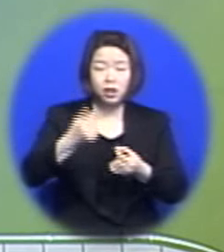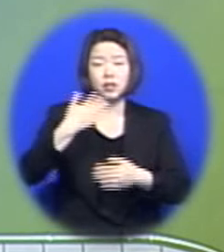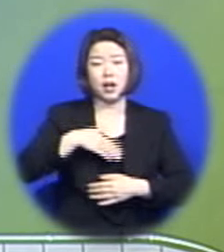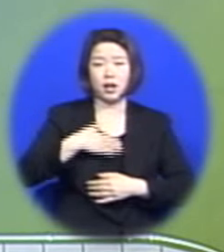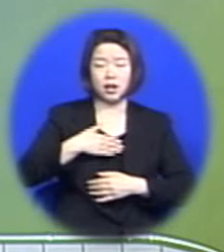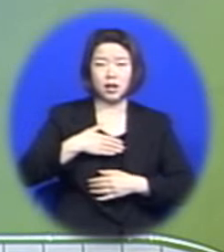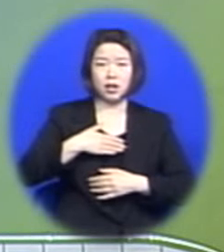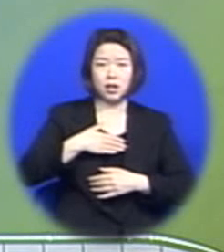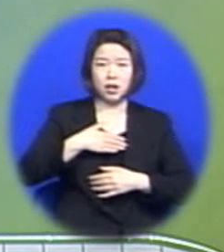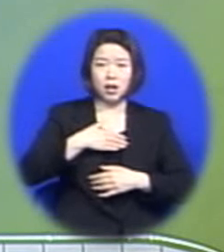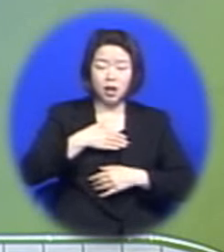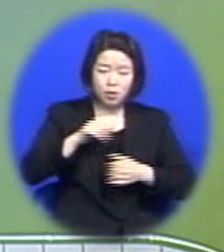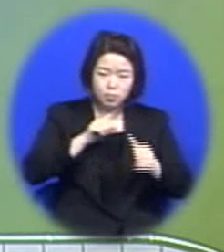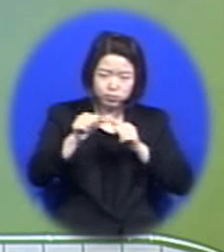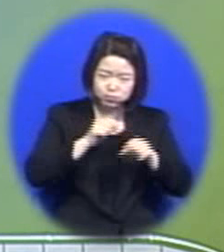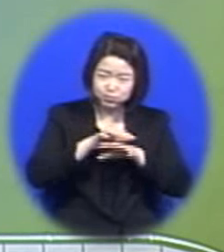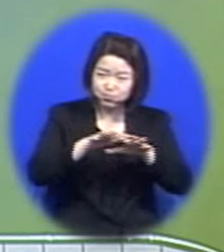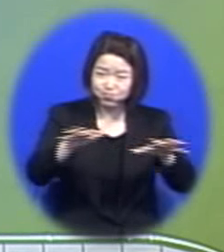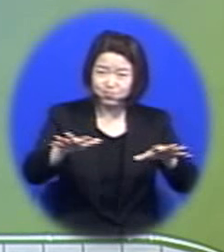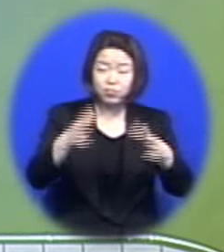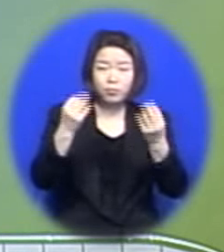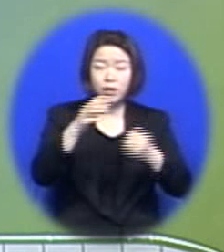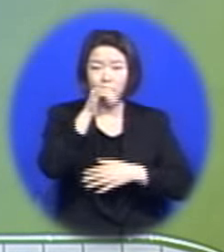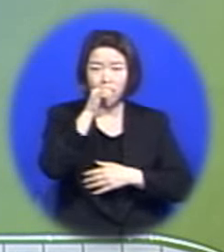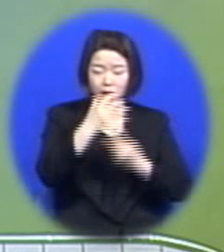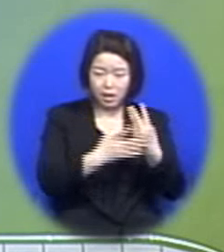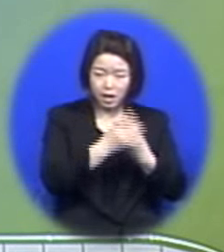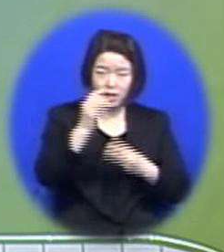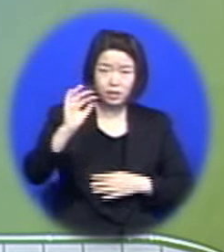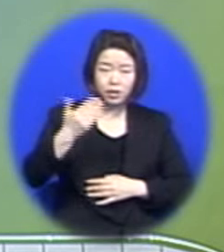났어요. 하나 되기 진짜 어려운 민족이에요.